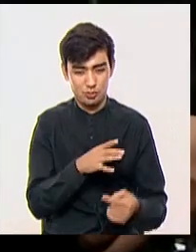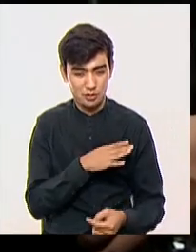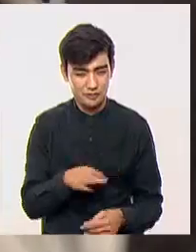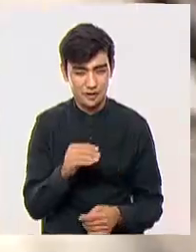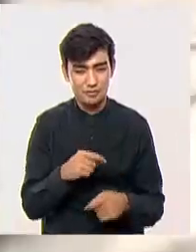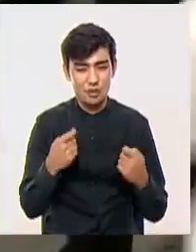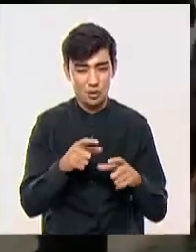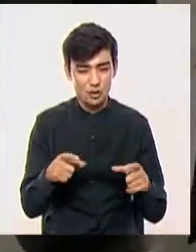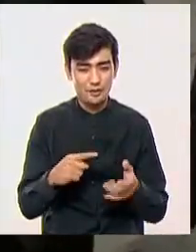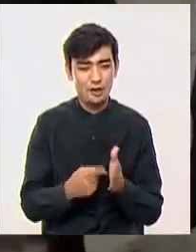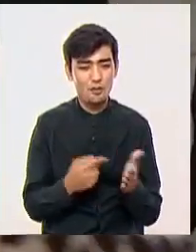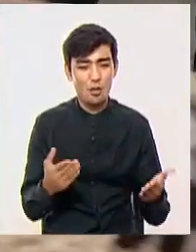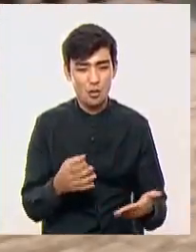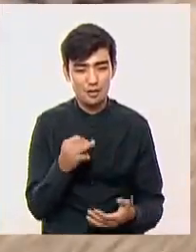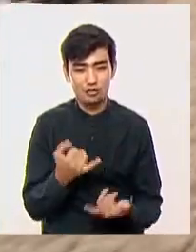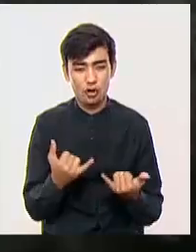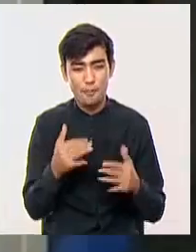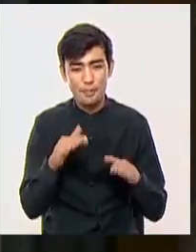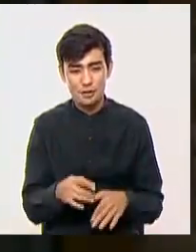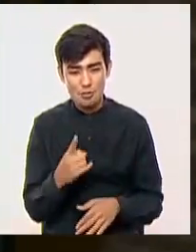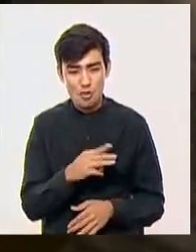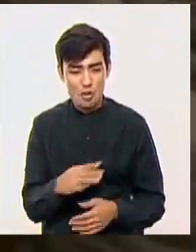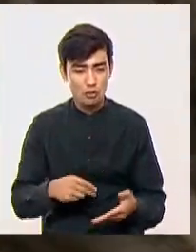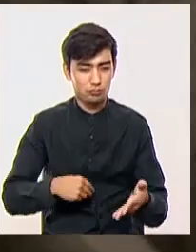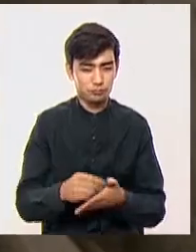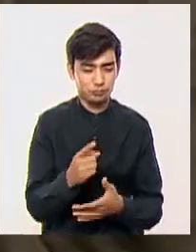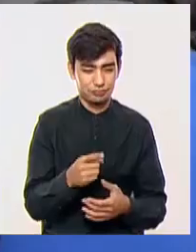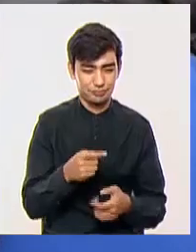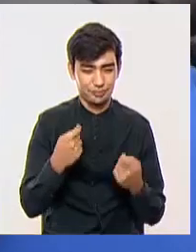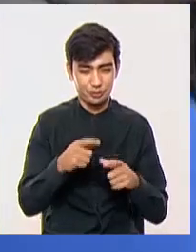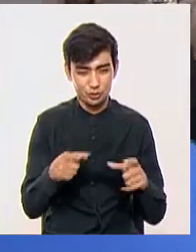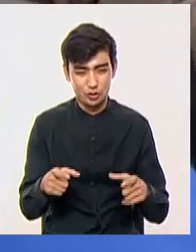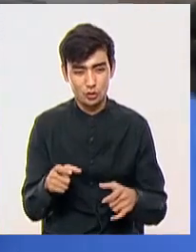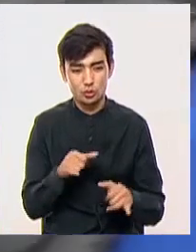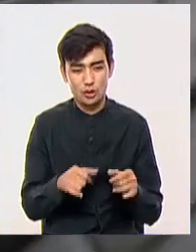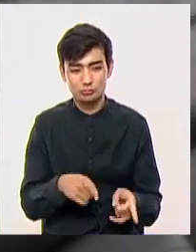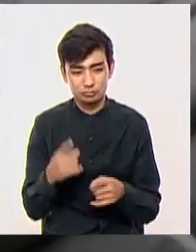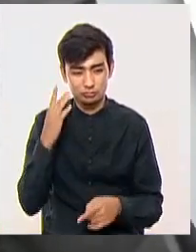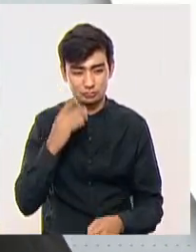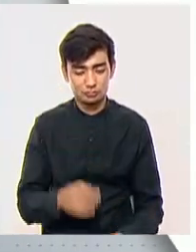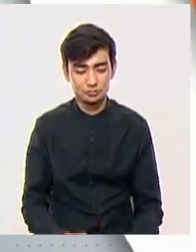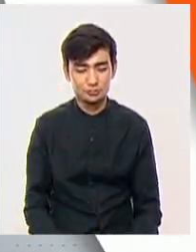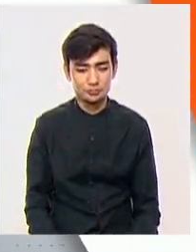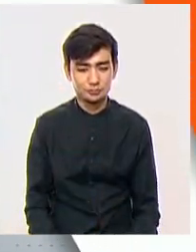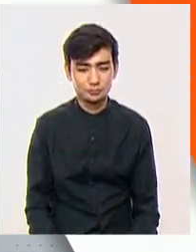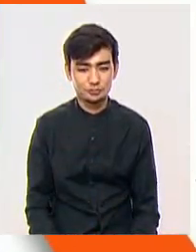сатушылардың талабы қандай? Қазіргі орындарын миллиондарға сатып алған бір қауым саудагерлерді қайда көшірмек?